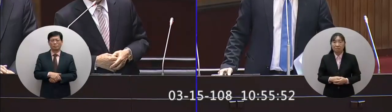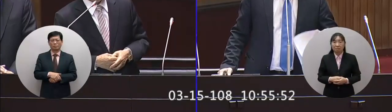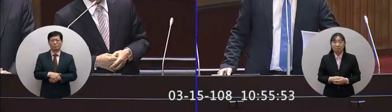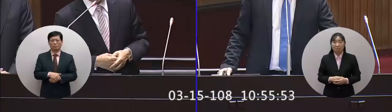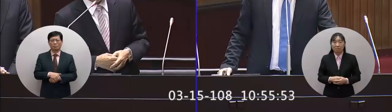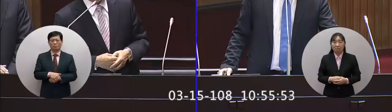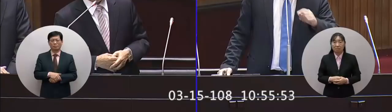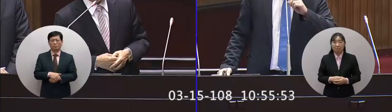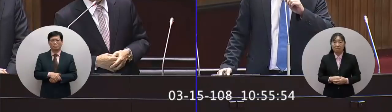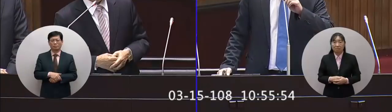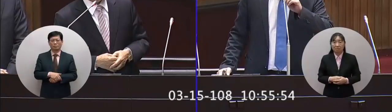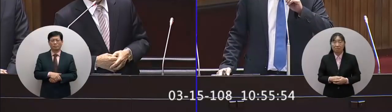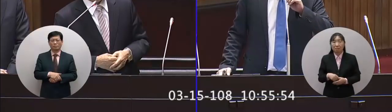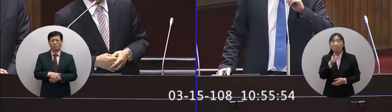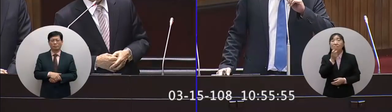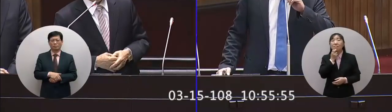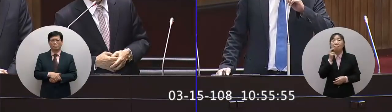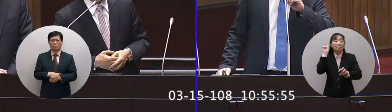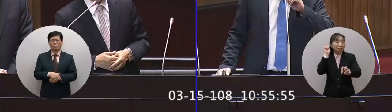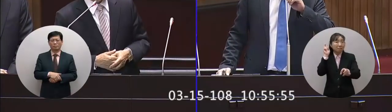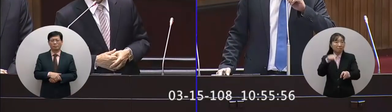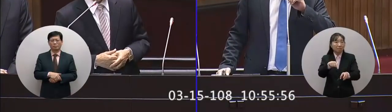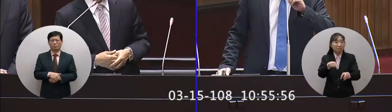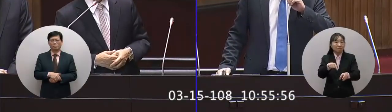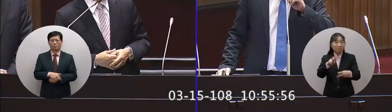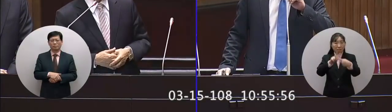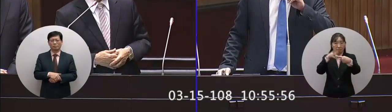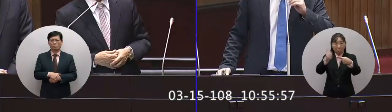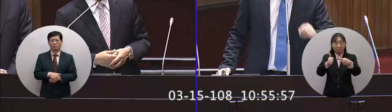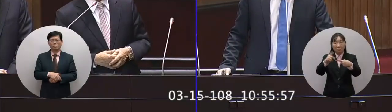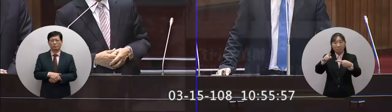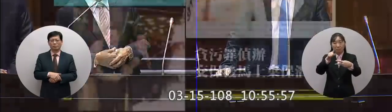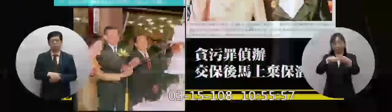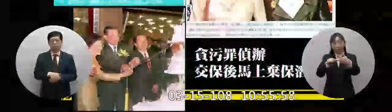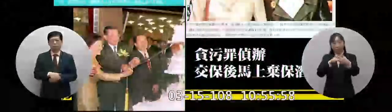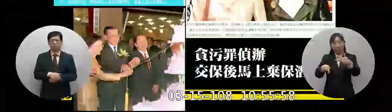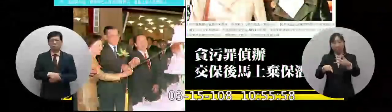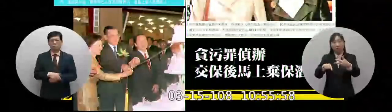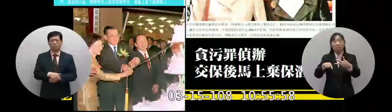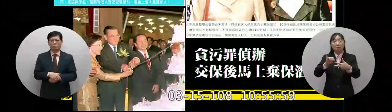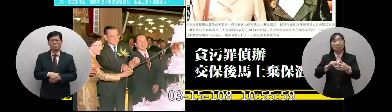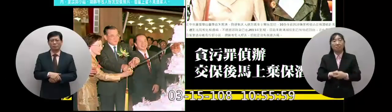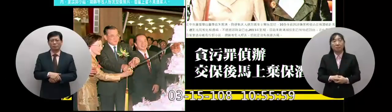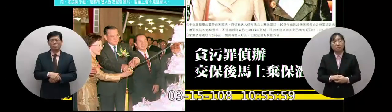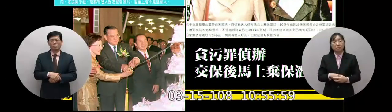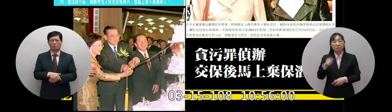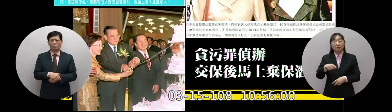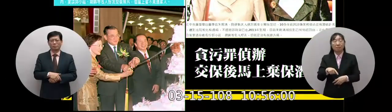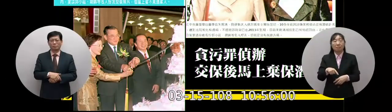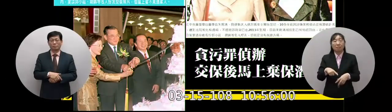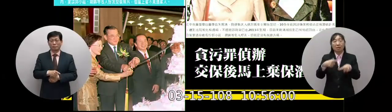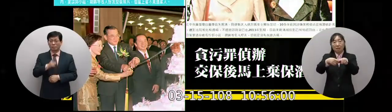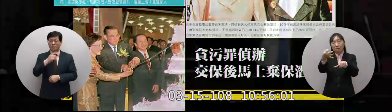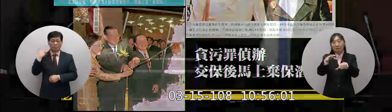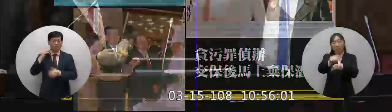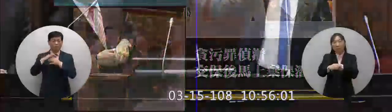前中央广播电台董事长朱婉清侵占公款， 这